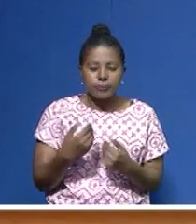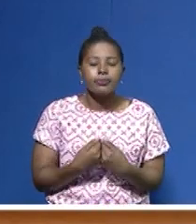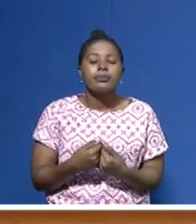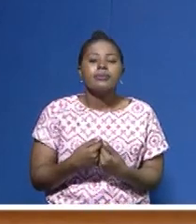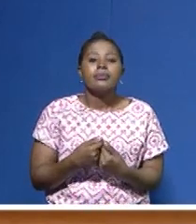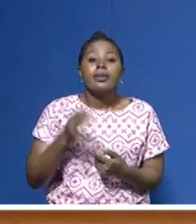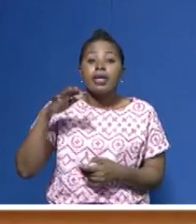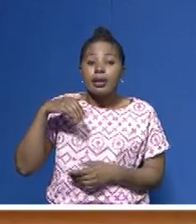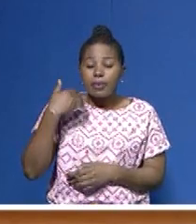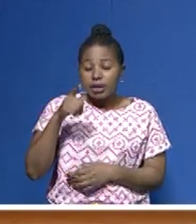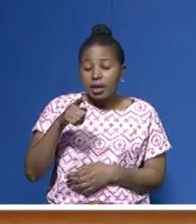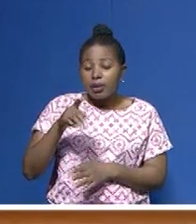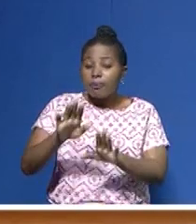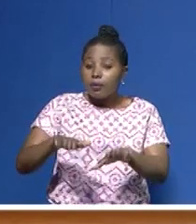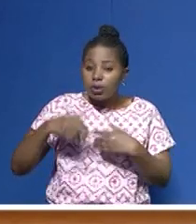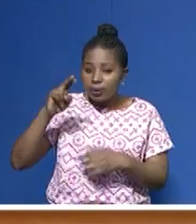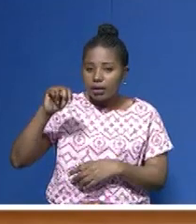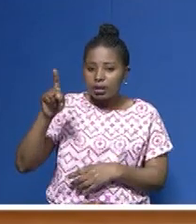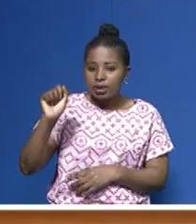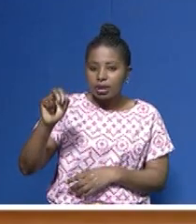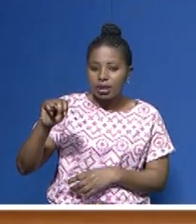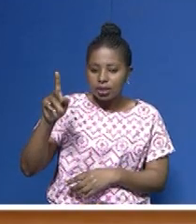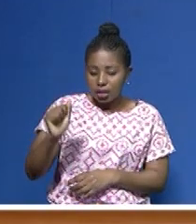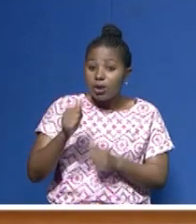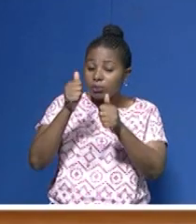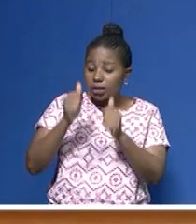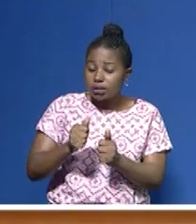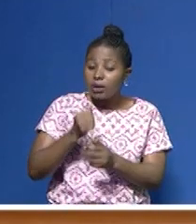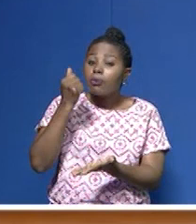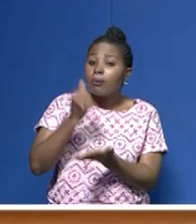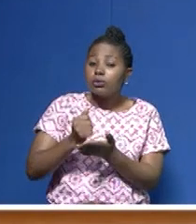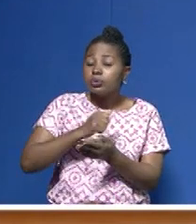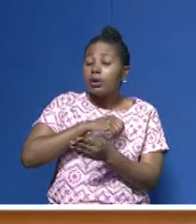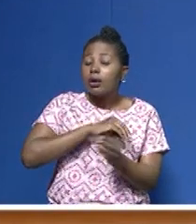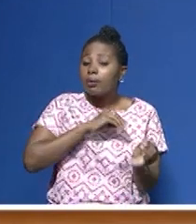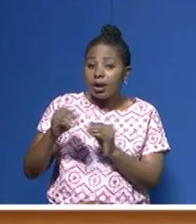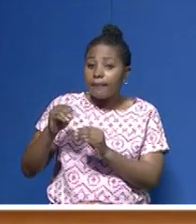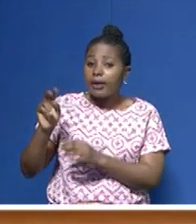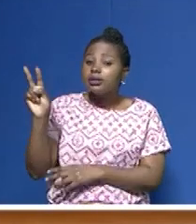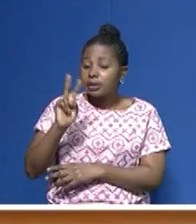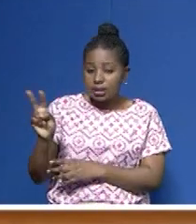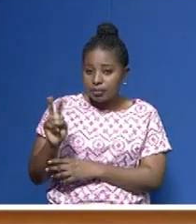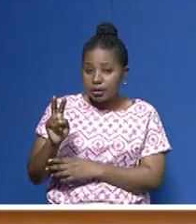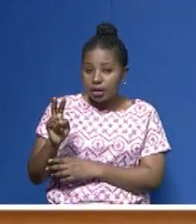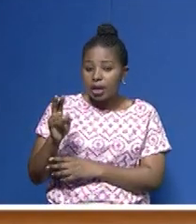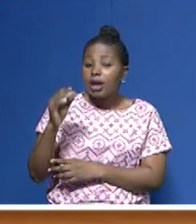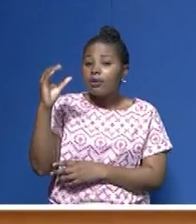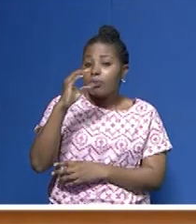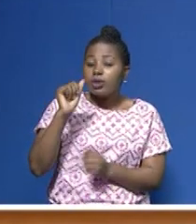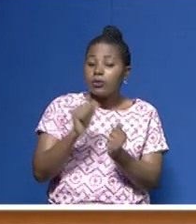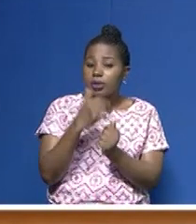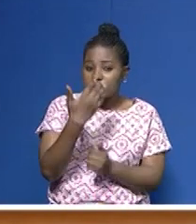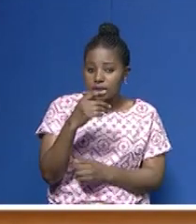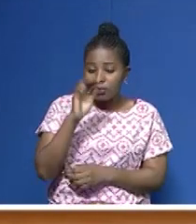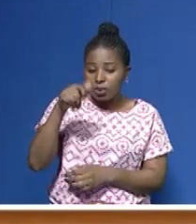baada ya mbunge wa Ndanda Cecil Mwambe kutangaza uamuzi wa kuhama Chadema na kurejea CCM Februari 15 mwaka huu. Hii